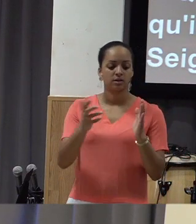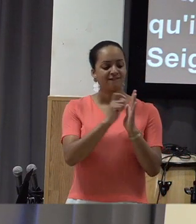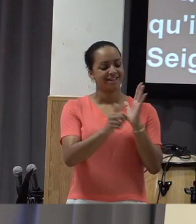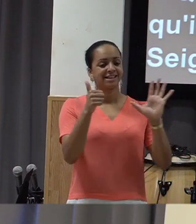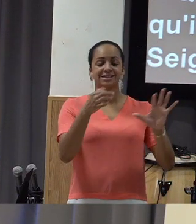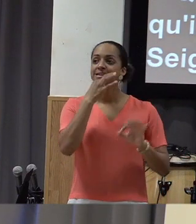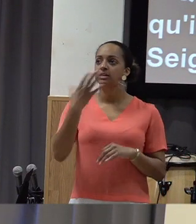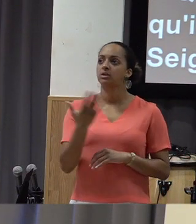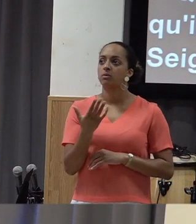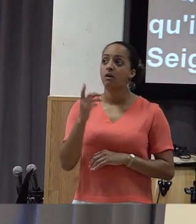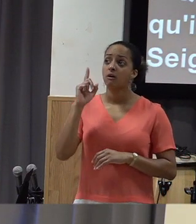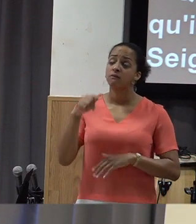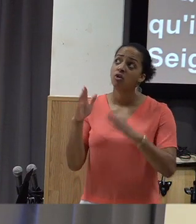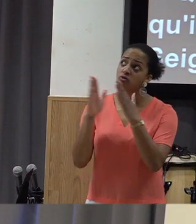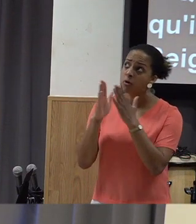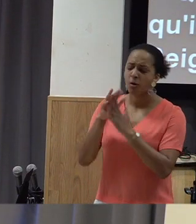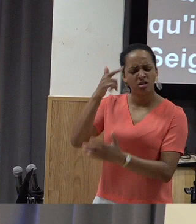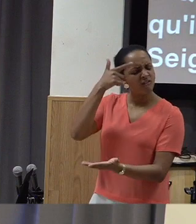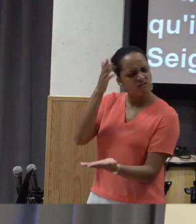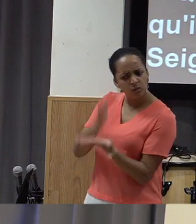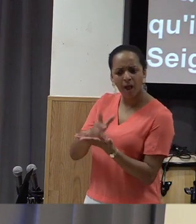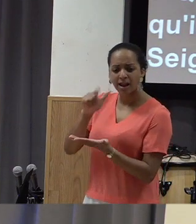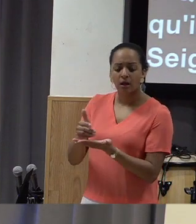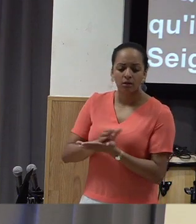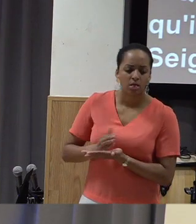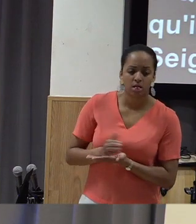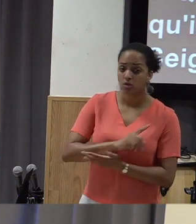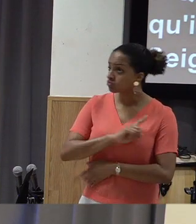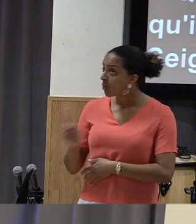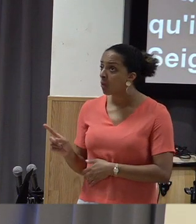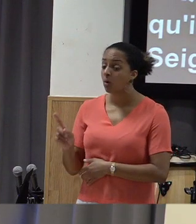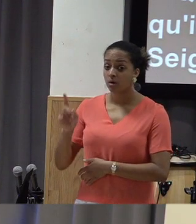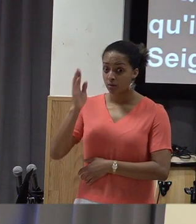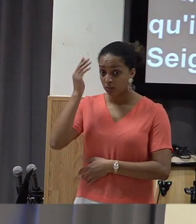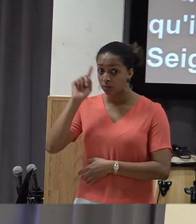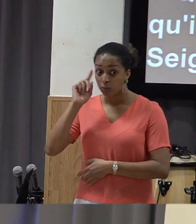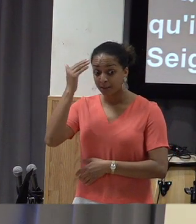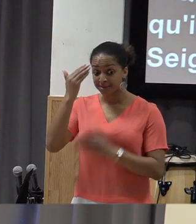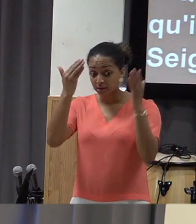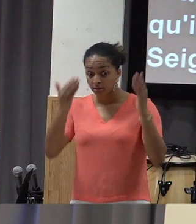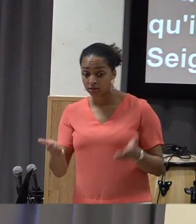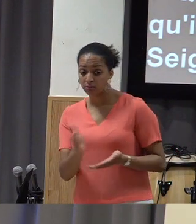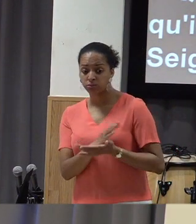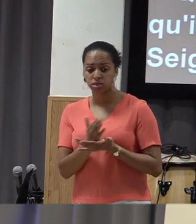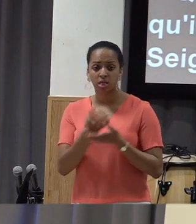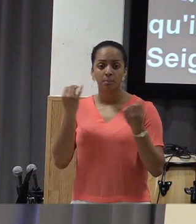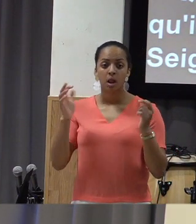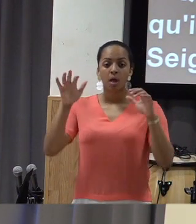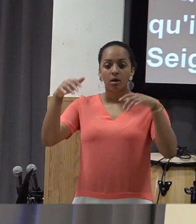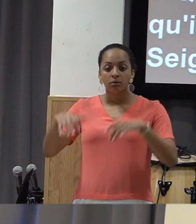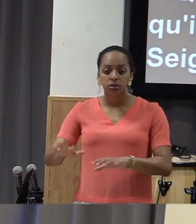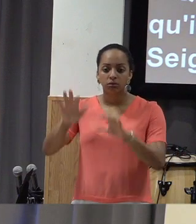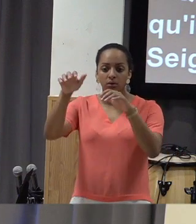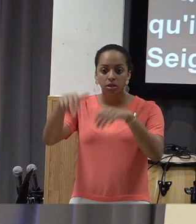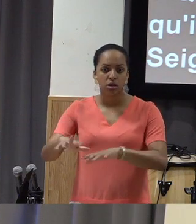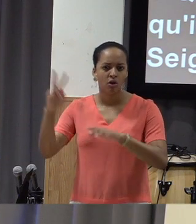qu'il la demande avec foi sans douter. Car celui qui doute est semblable au flot de la mer,